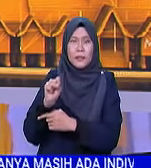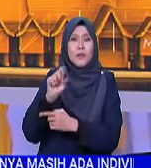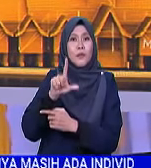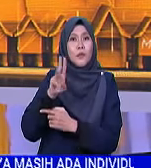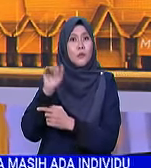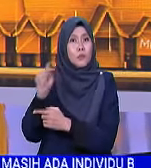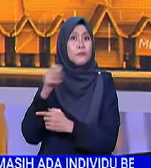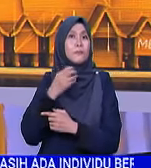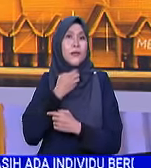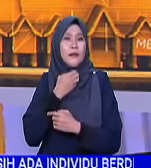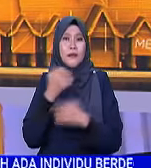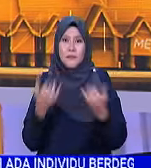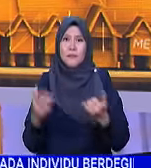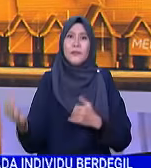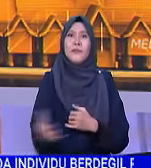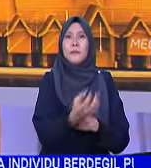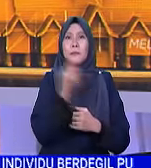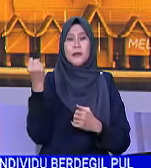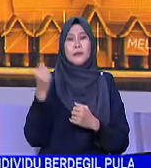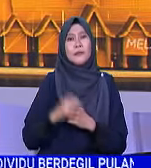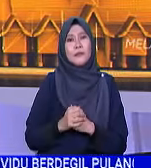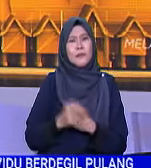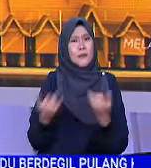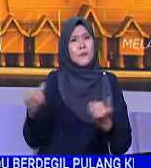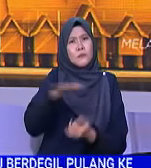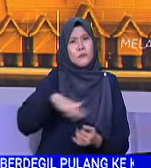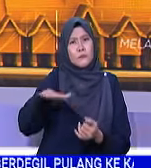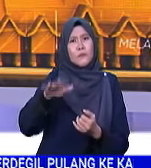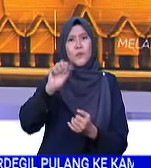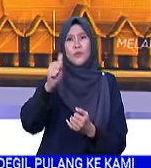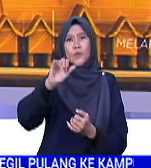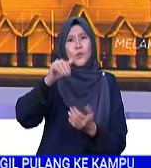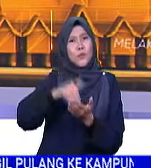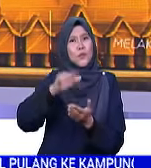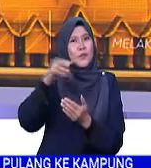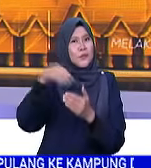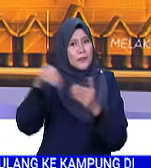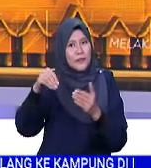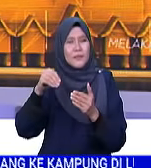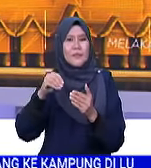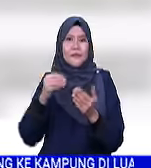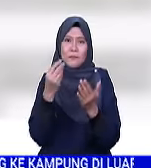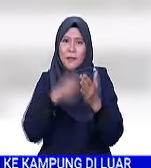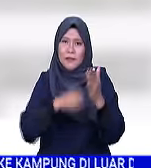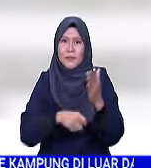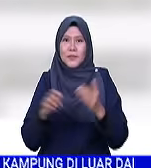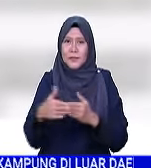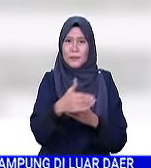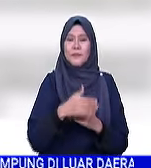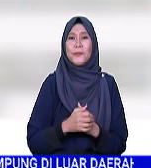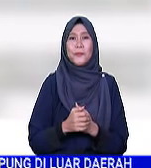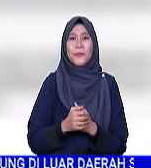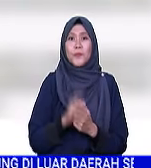Perak dirampas. Semakan awal mendapati sitaan dianggarkan bernilai RM10,000. Makis Perak menerusi